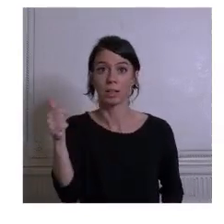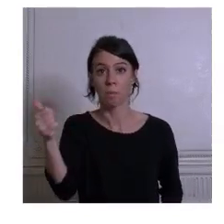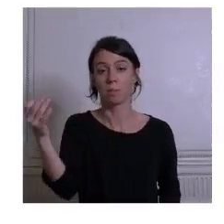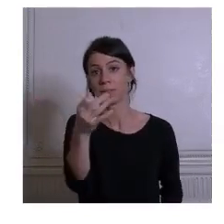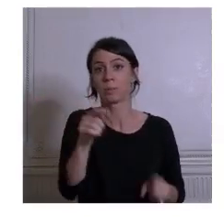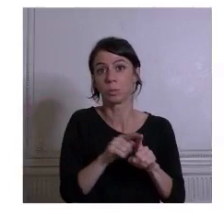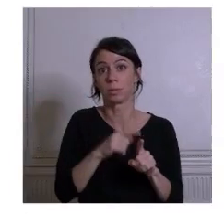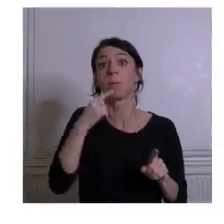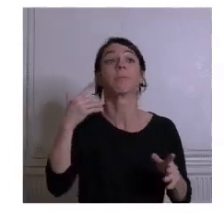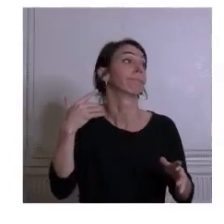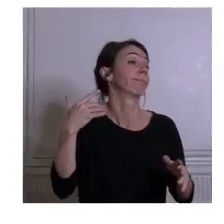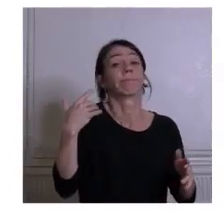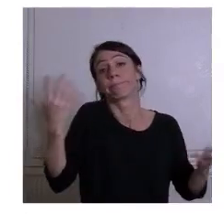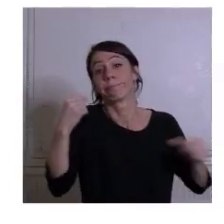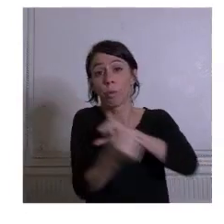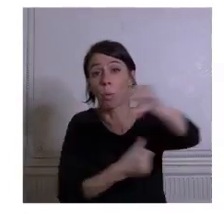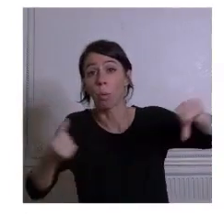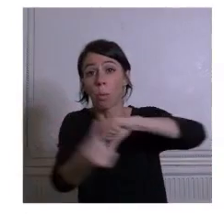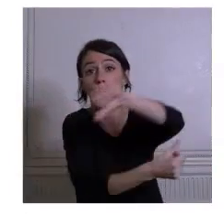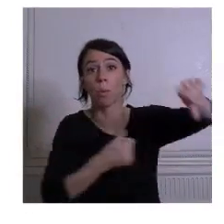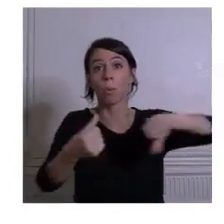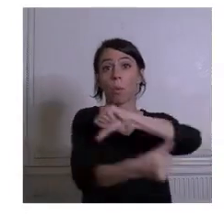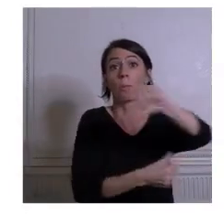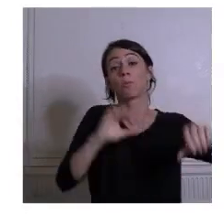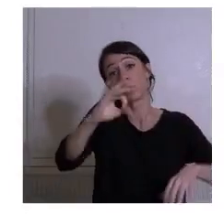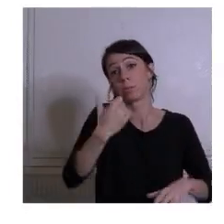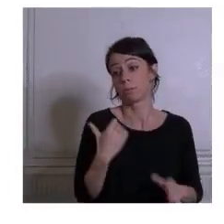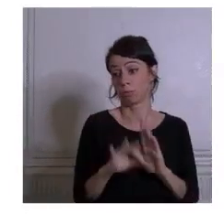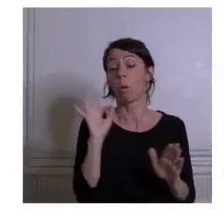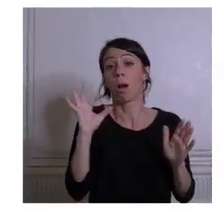Ah, oui. Oui, c'est ça. Hein, c'est ça. Et après, il y aura la 25 de M. Hanotin.